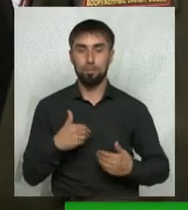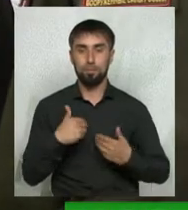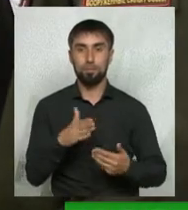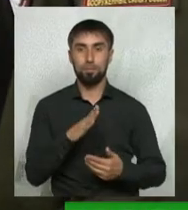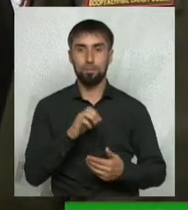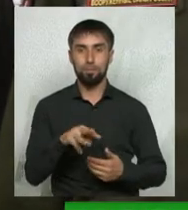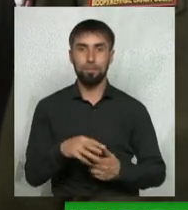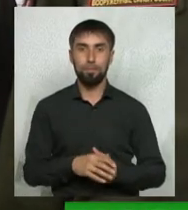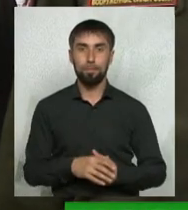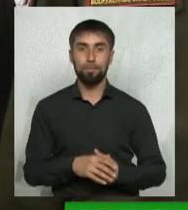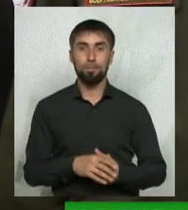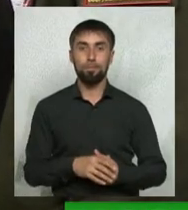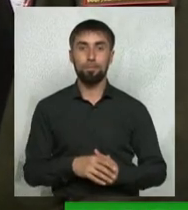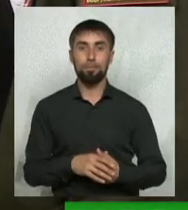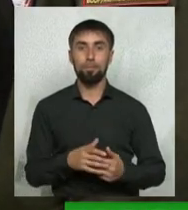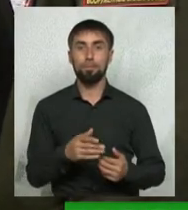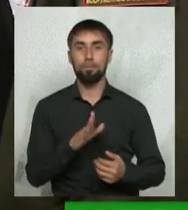вам выдержки,